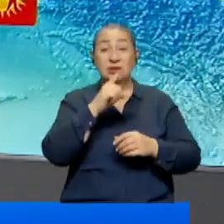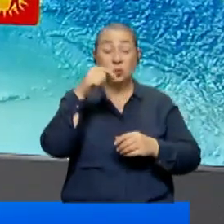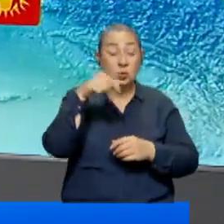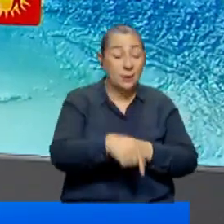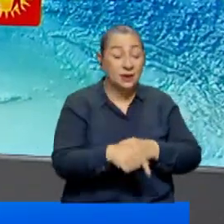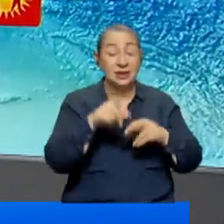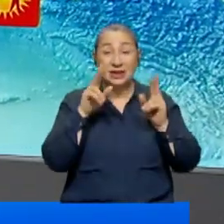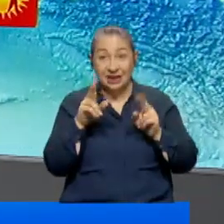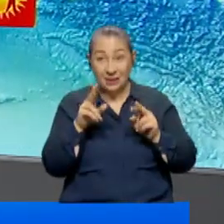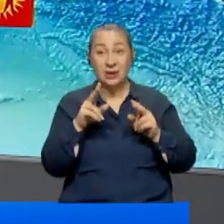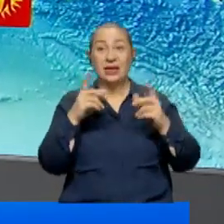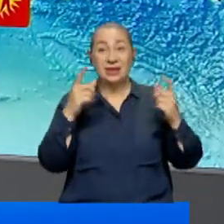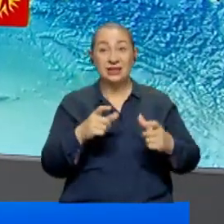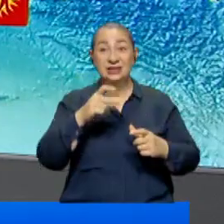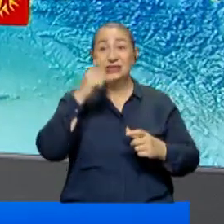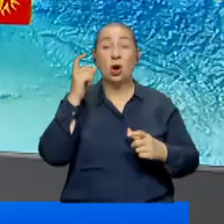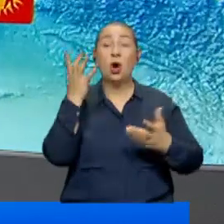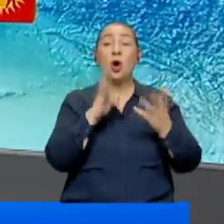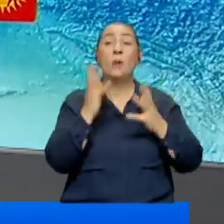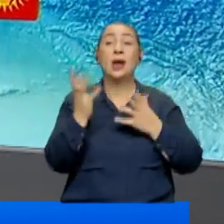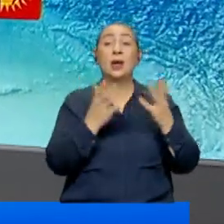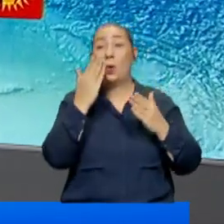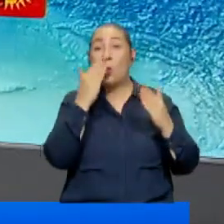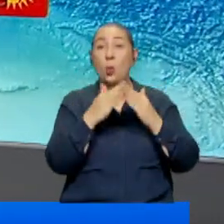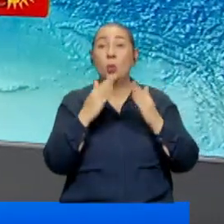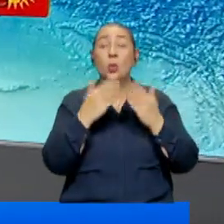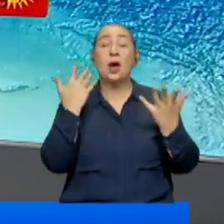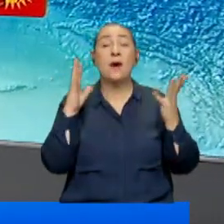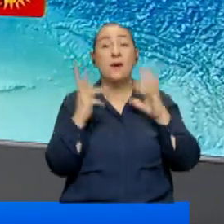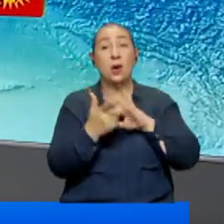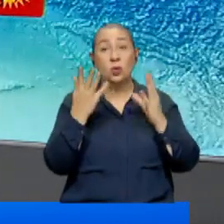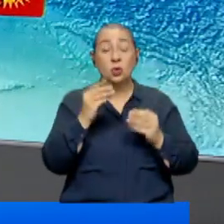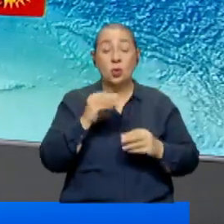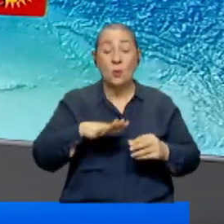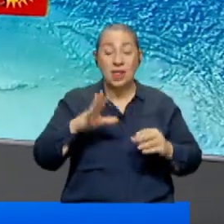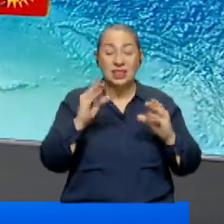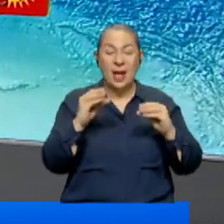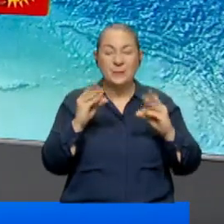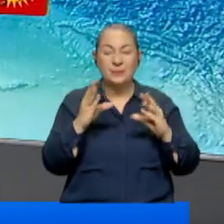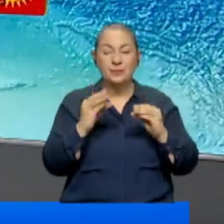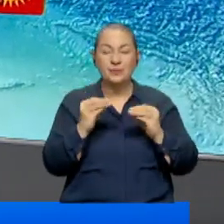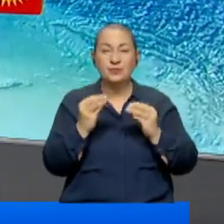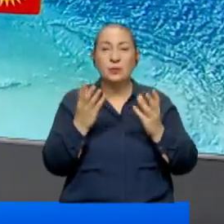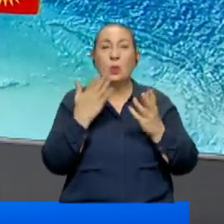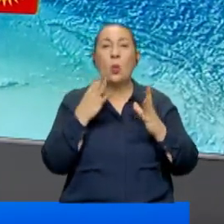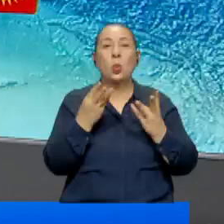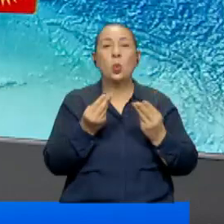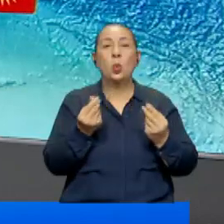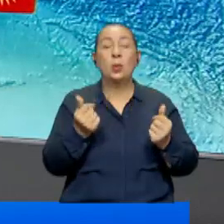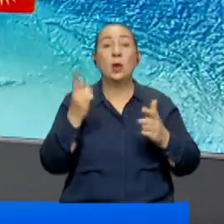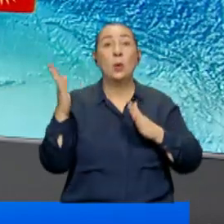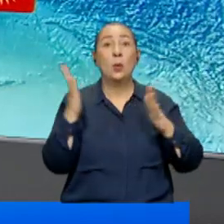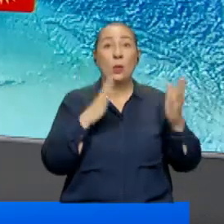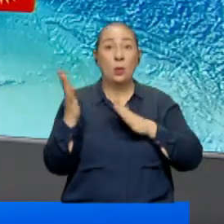gibi kesimlerde sıcaklıklar orman yangınına uygun bir iklim oluşturuyor. Toprağı nemden uzaklaştırıyor. Hele bir de kuru